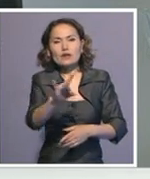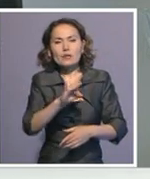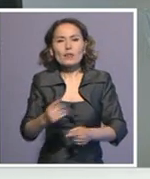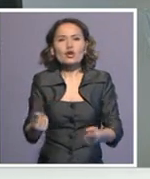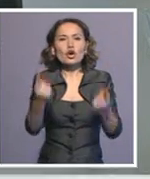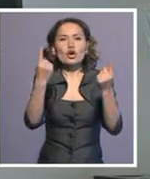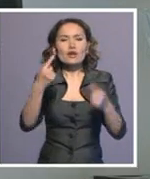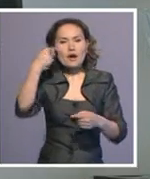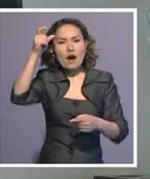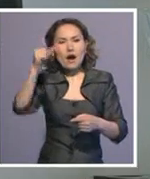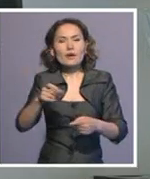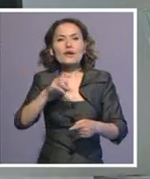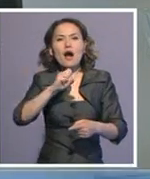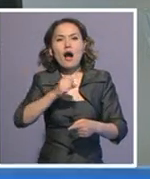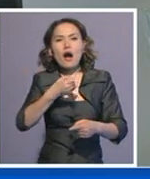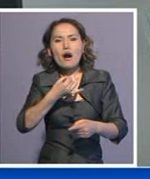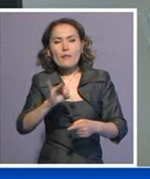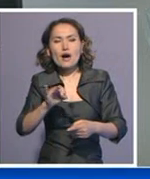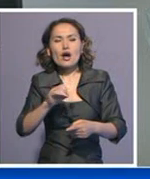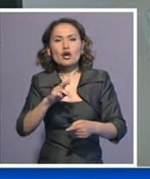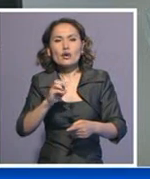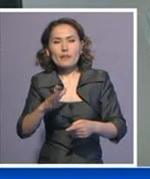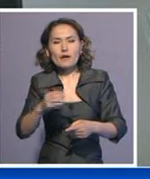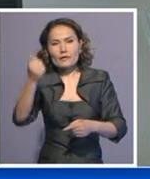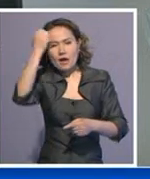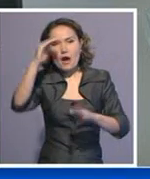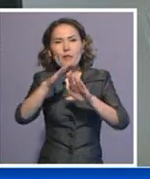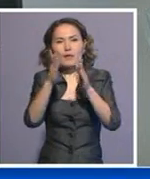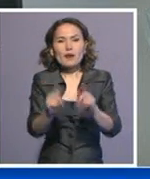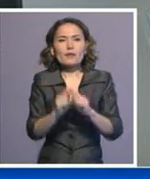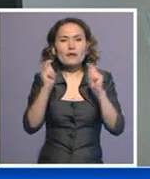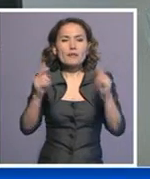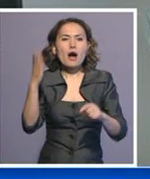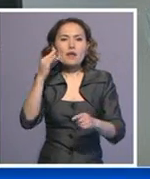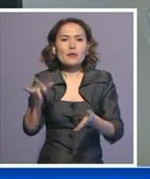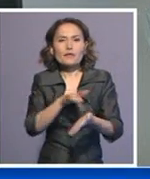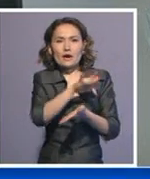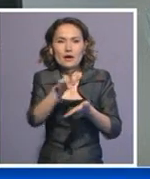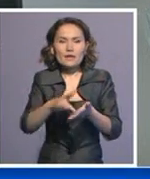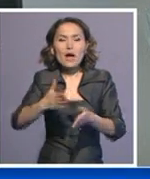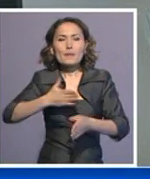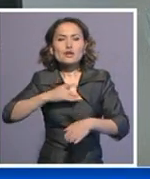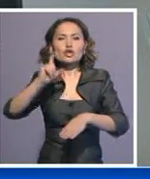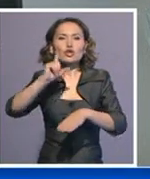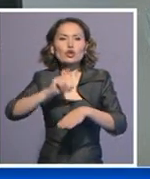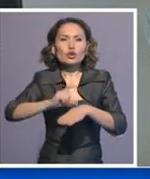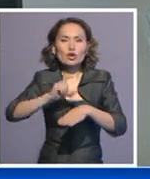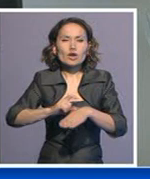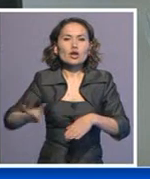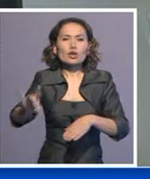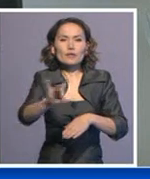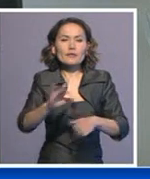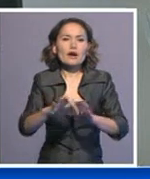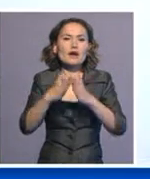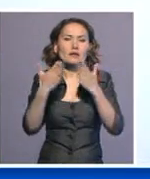бар, ескерткіштері бар, атына ашылған университет бар үлкен Алматыда. Абай ата кім екен деп